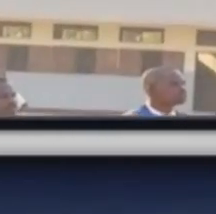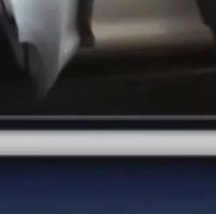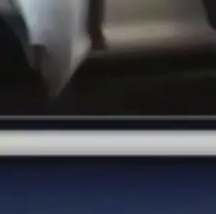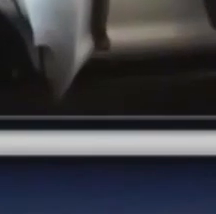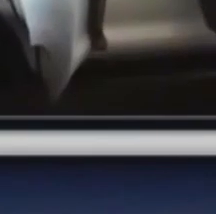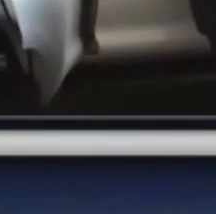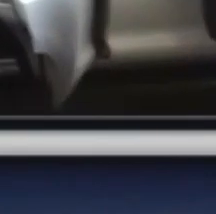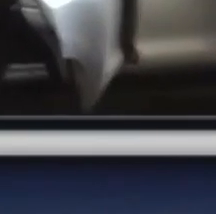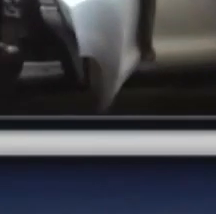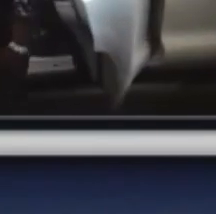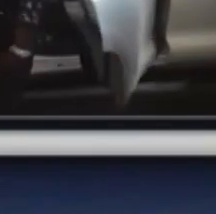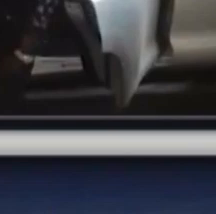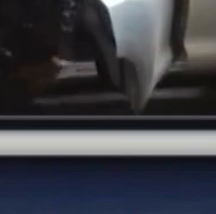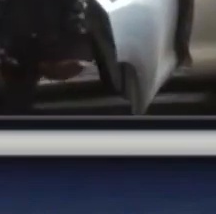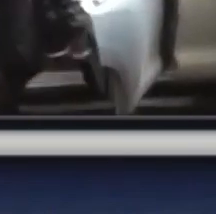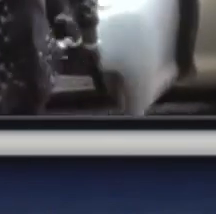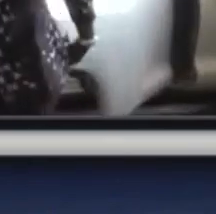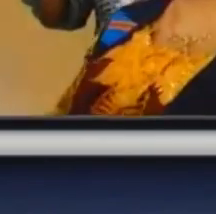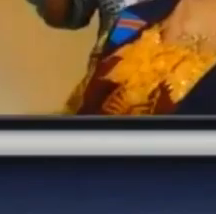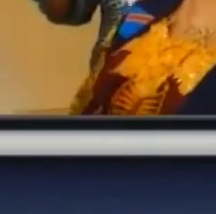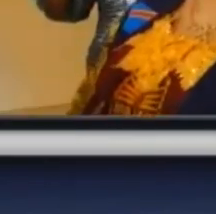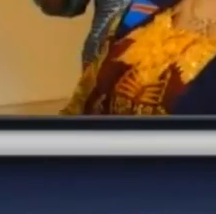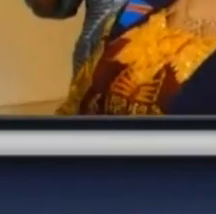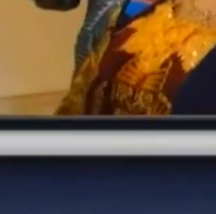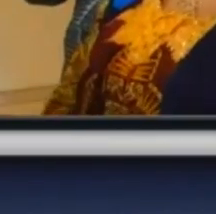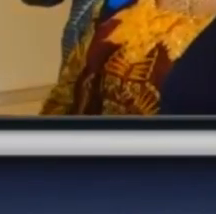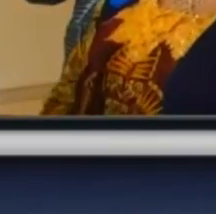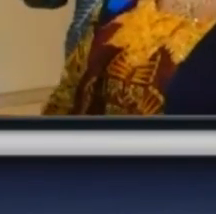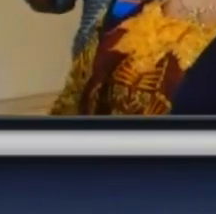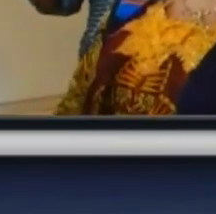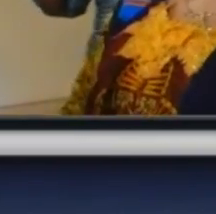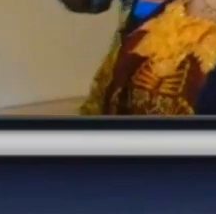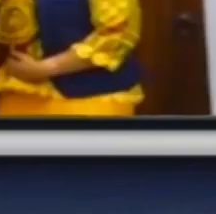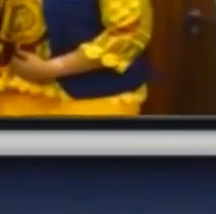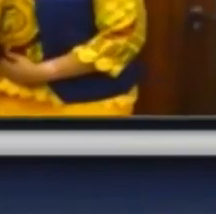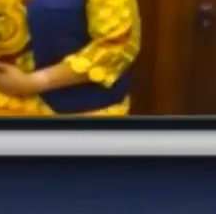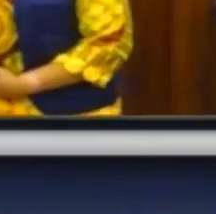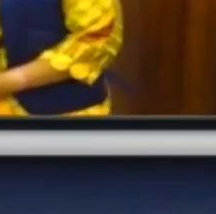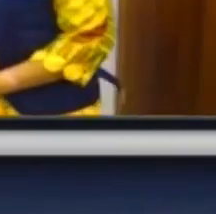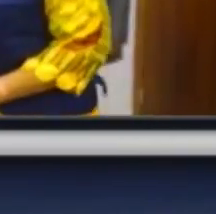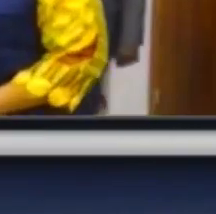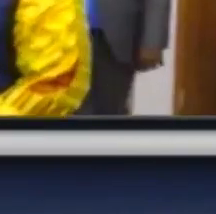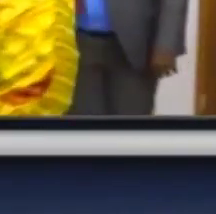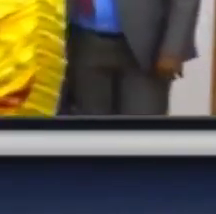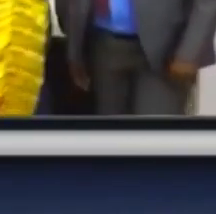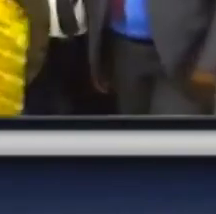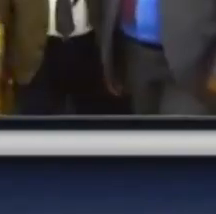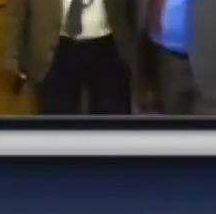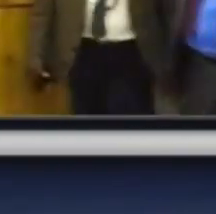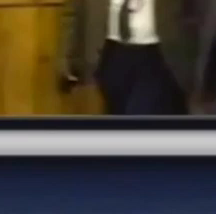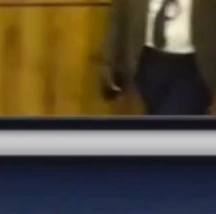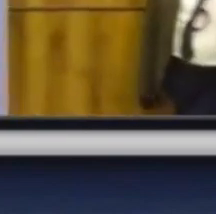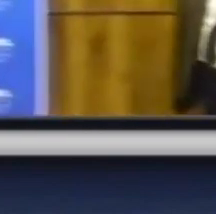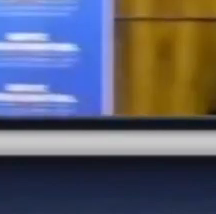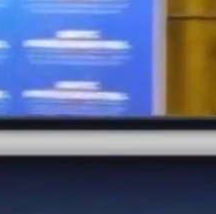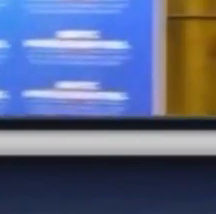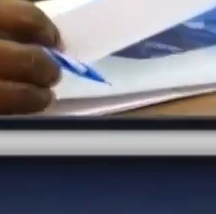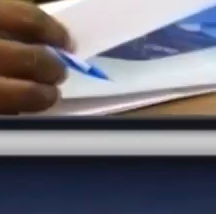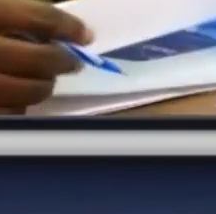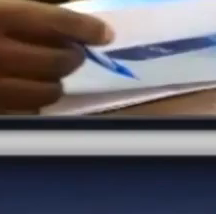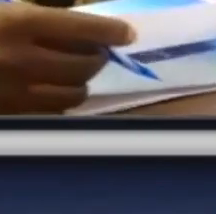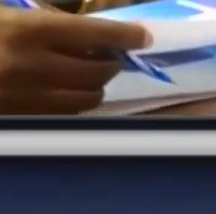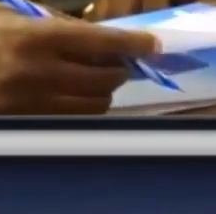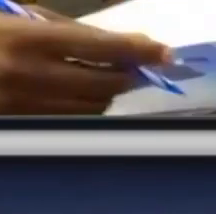paix réitère son appel à la mobilisation de tous pour les élections soient réellement crédible et